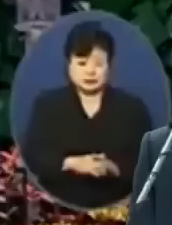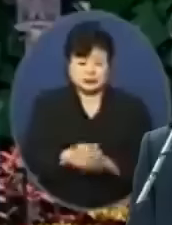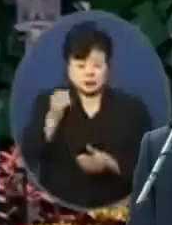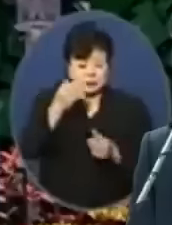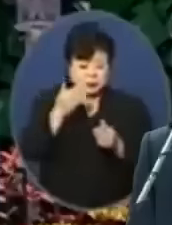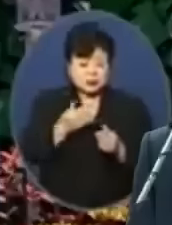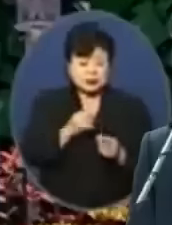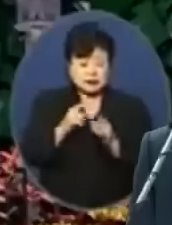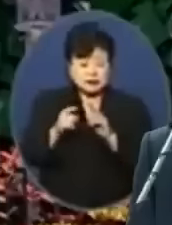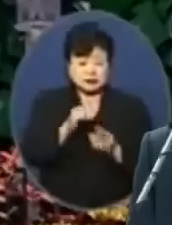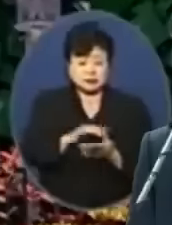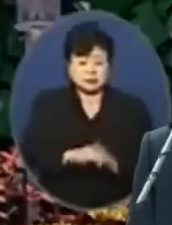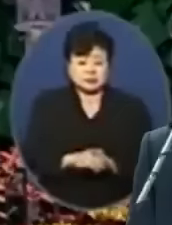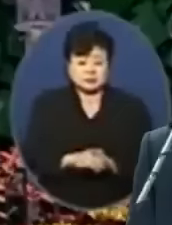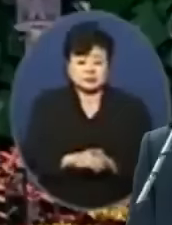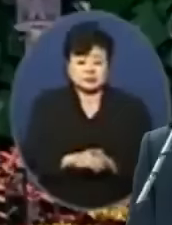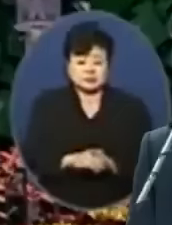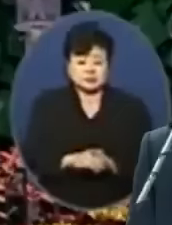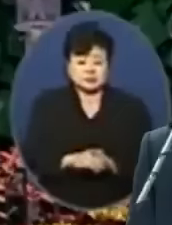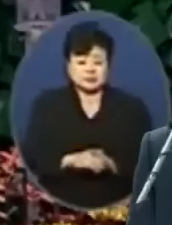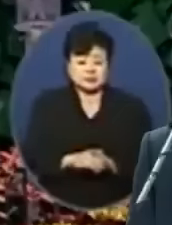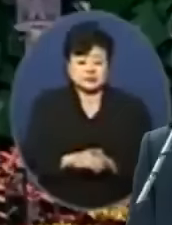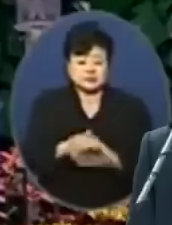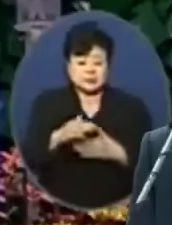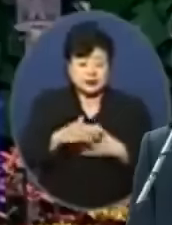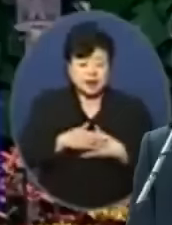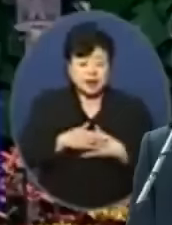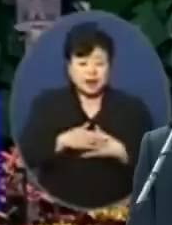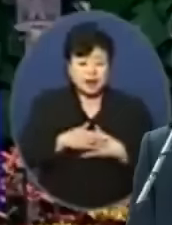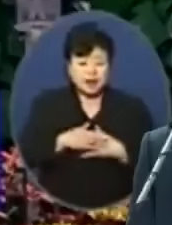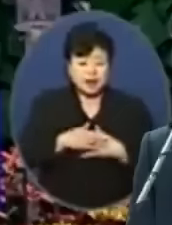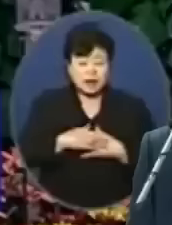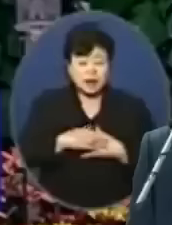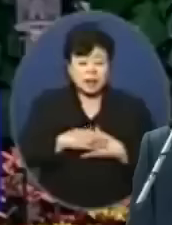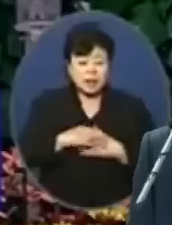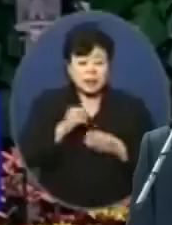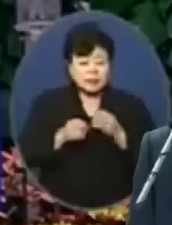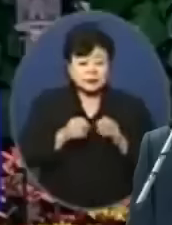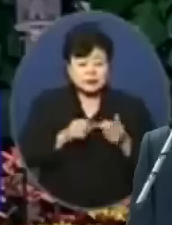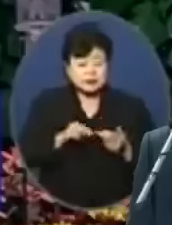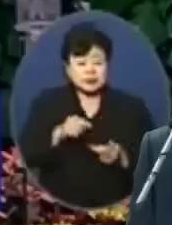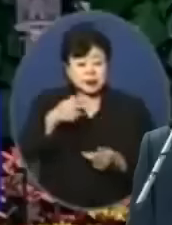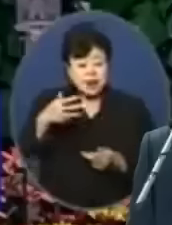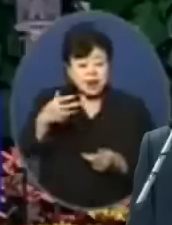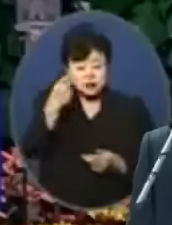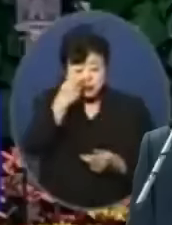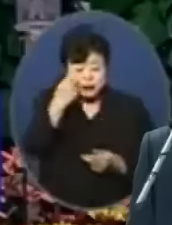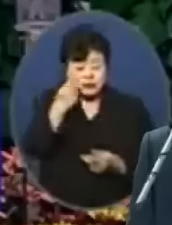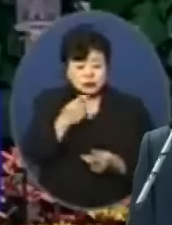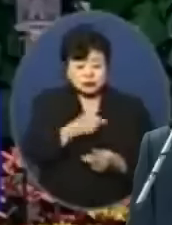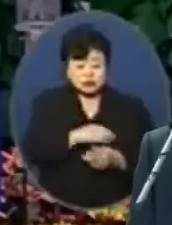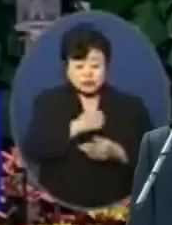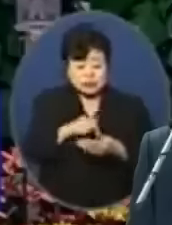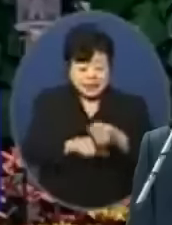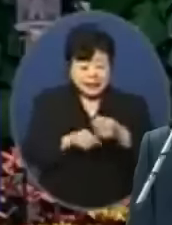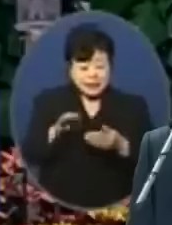성경에는 시편 17편 8절에 나를 눈동자같이 지키시고 주의 날개 그늘 아래